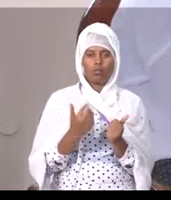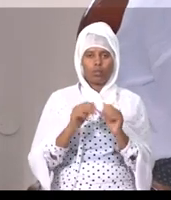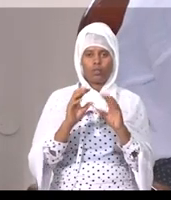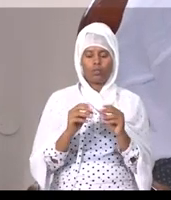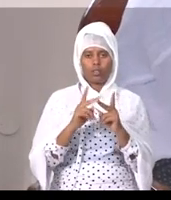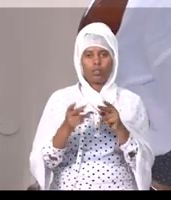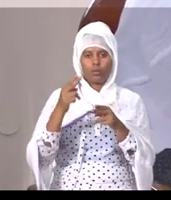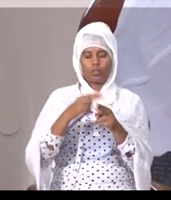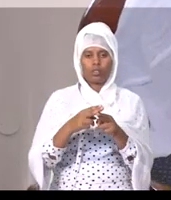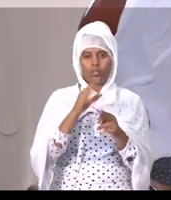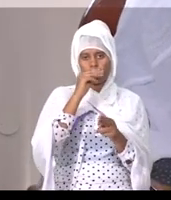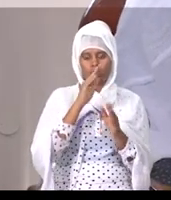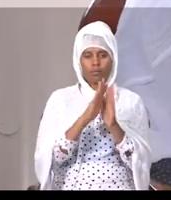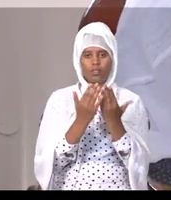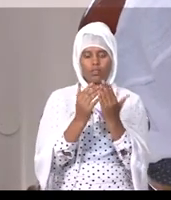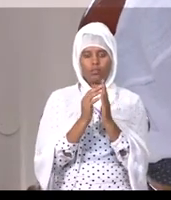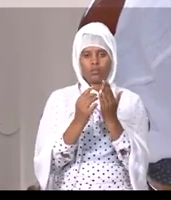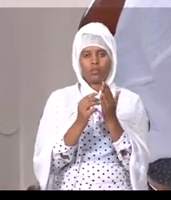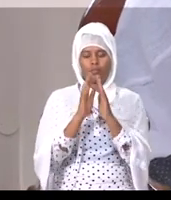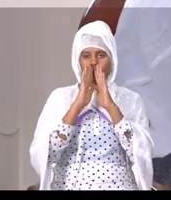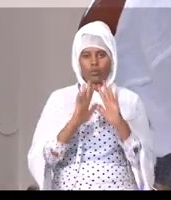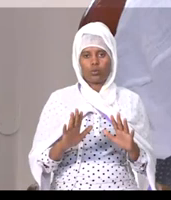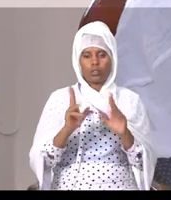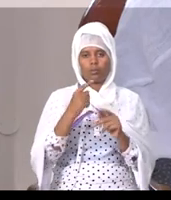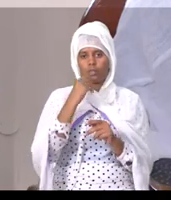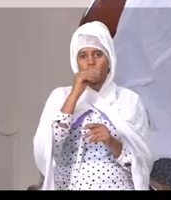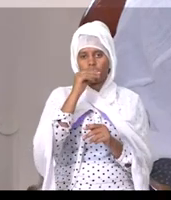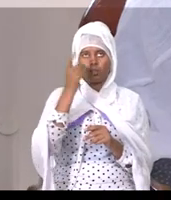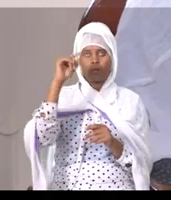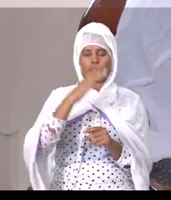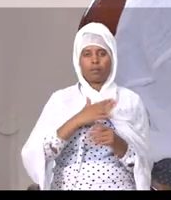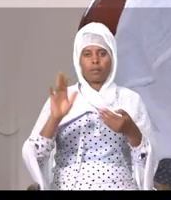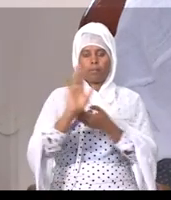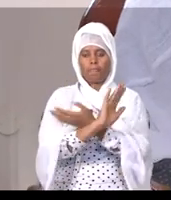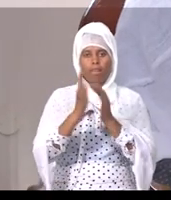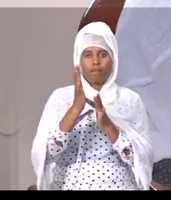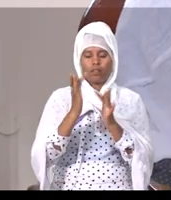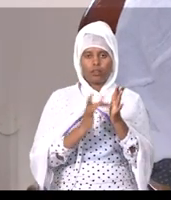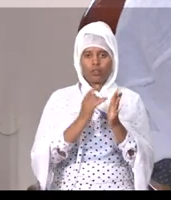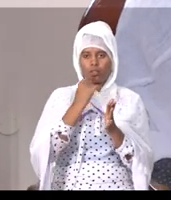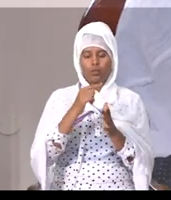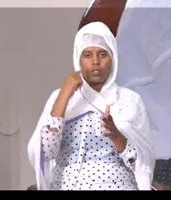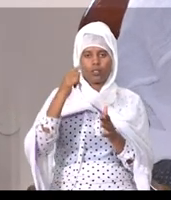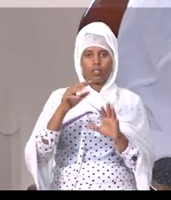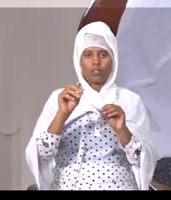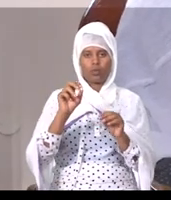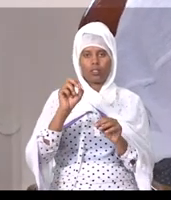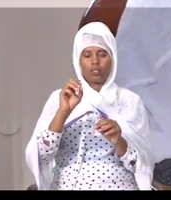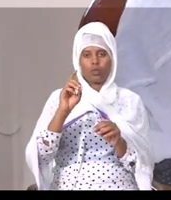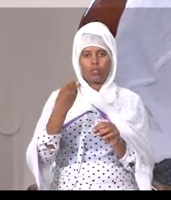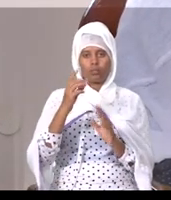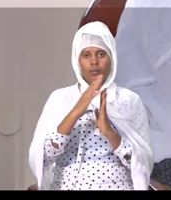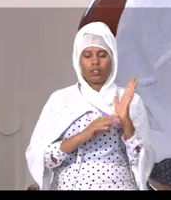ተወሳኺ ጥቕሲ ካብ መፅሓፍ ቅዱስ ዝጠቕስዎ ከነልዕል ባዕሉ ኣምላኽናን መድሕናን ኢየሱስ ክርስቶስ ዝተናገሮ ቃል እዩ ኣብቲ ዮሃንስ ወንጌል ምዕራፍ 14 ቁፅሪ